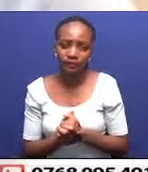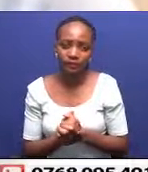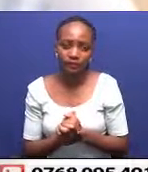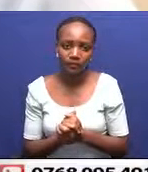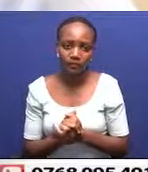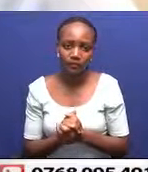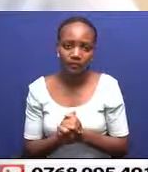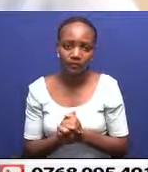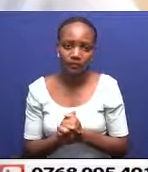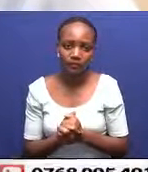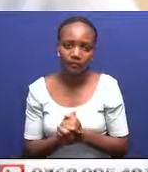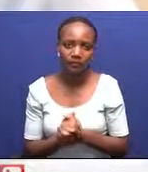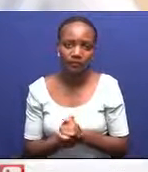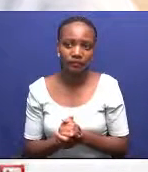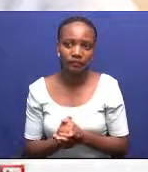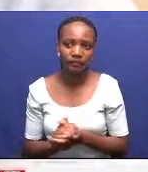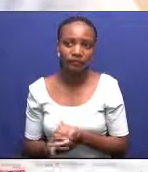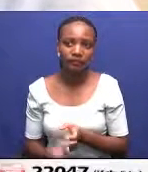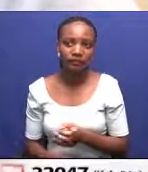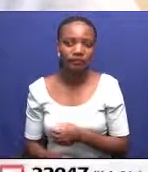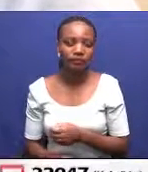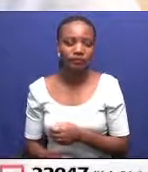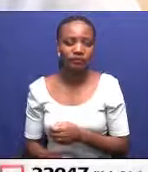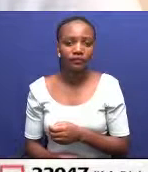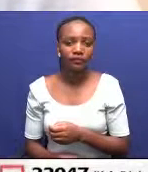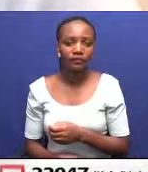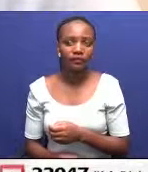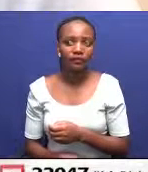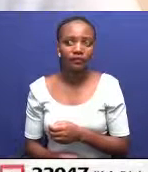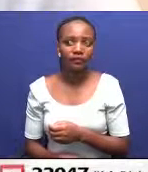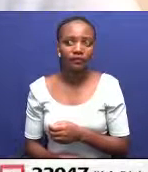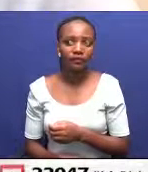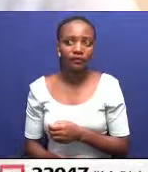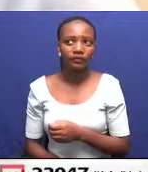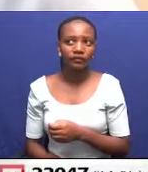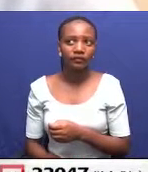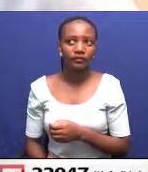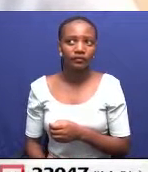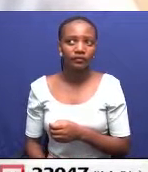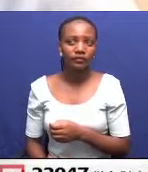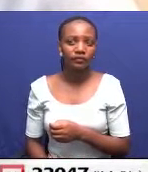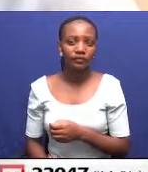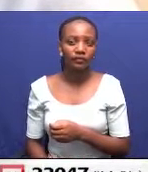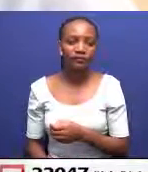VOK katika kaunti ya Mombasa, ni Temu Hateeb Abdallah.